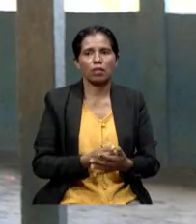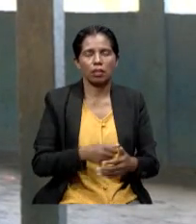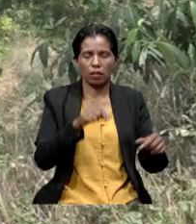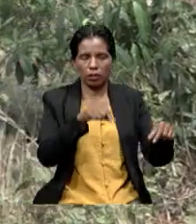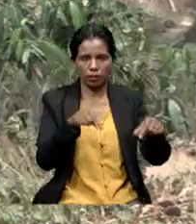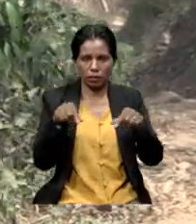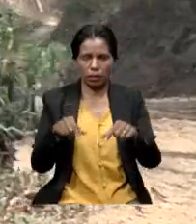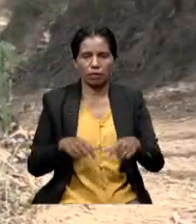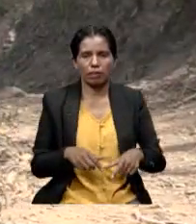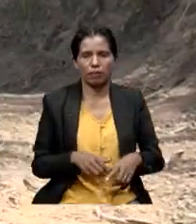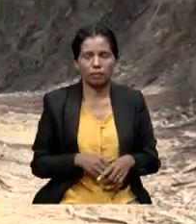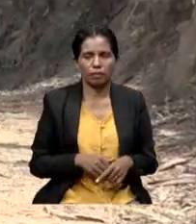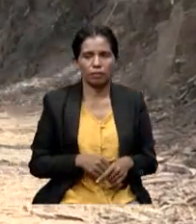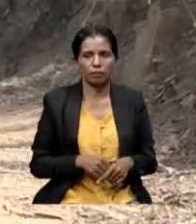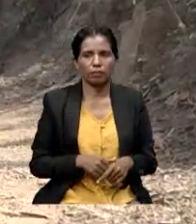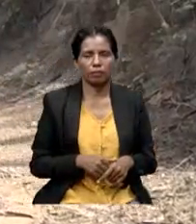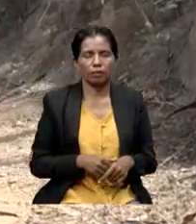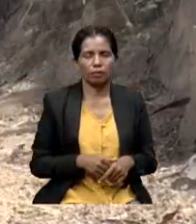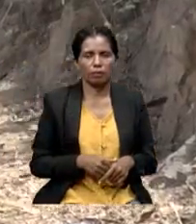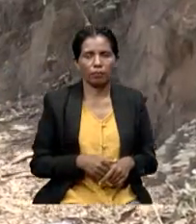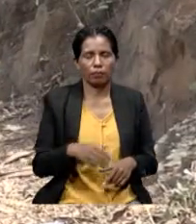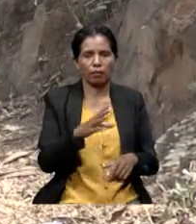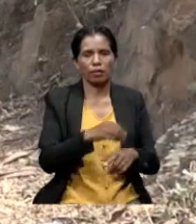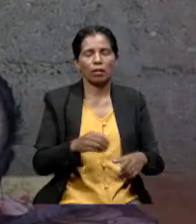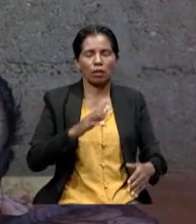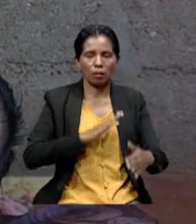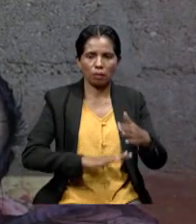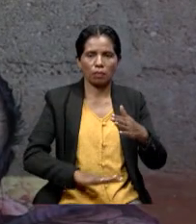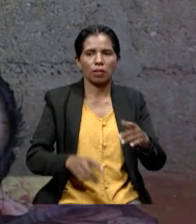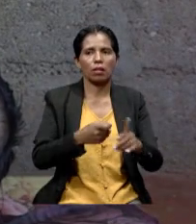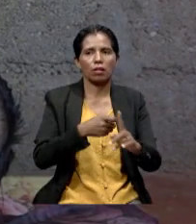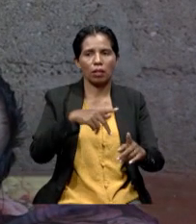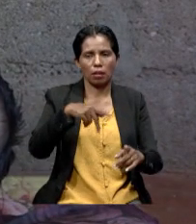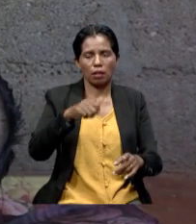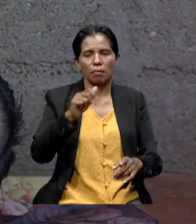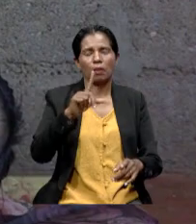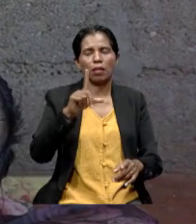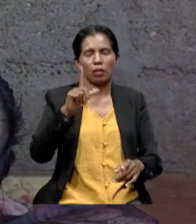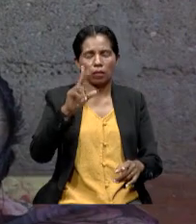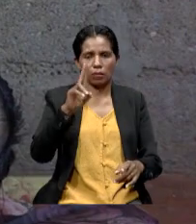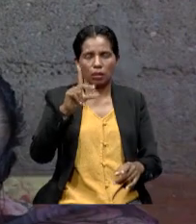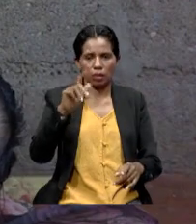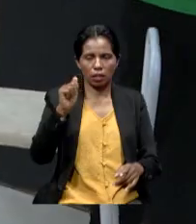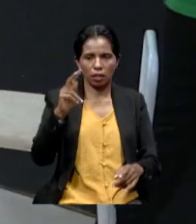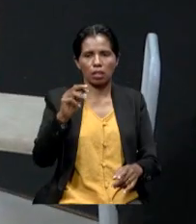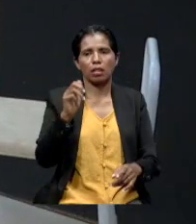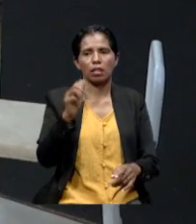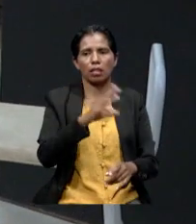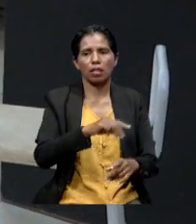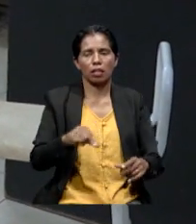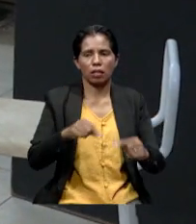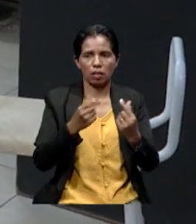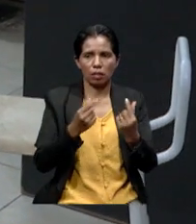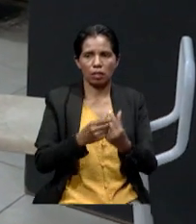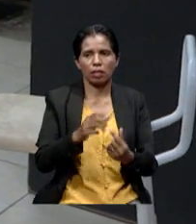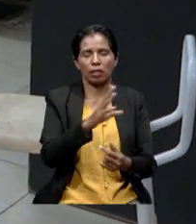ini. Hukumisan no situasi Morris Husi Paulina niang antes ne equipa community